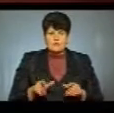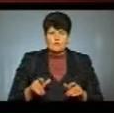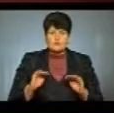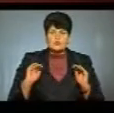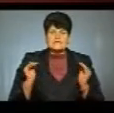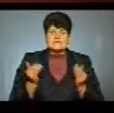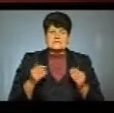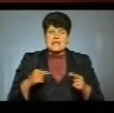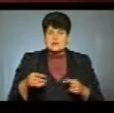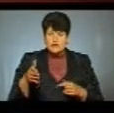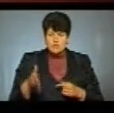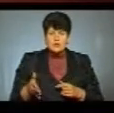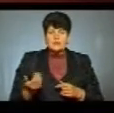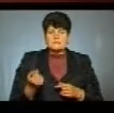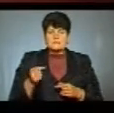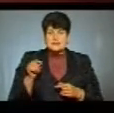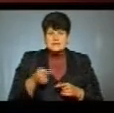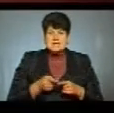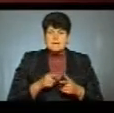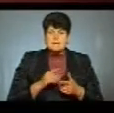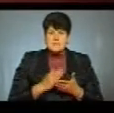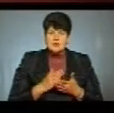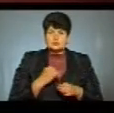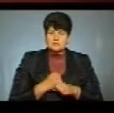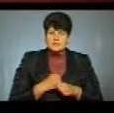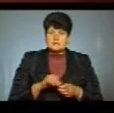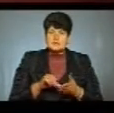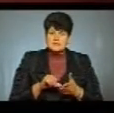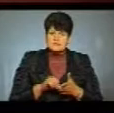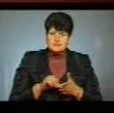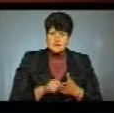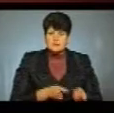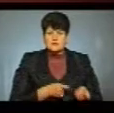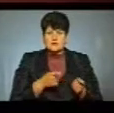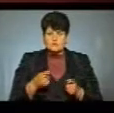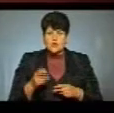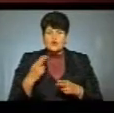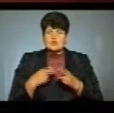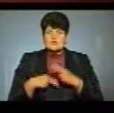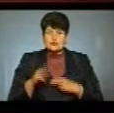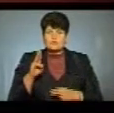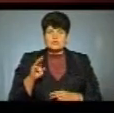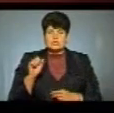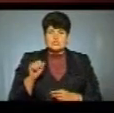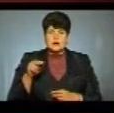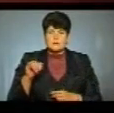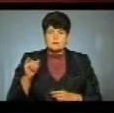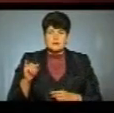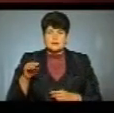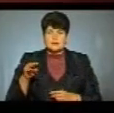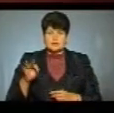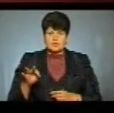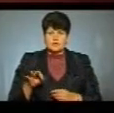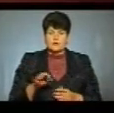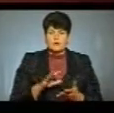одного зі зборівчан Володимира Небайського, це мають зробити представники пересувного цирку «Шапіто», які орендували територію з 16 по